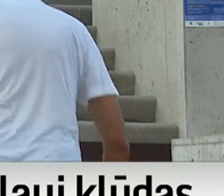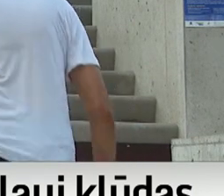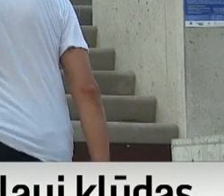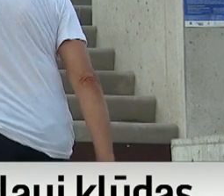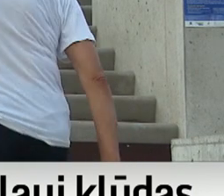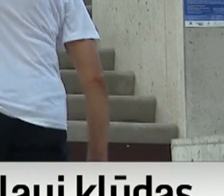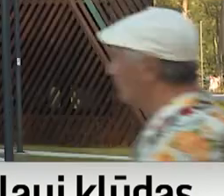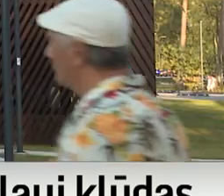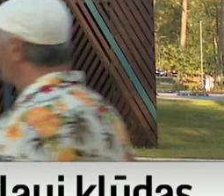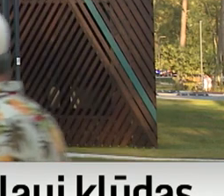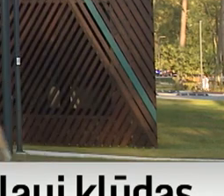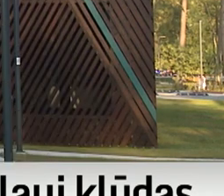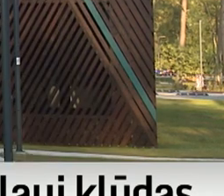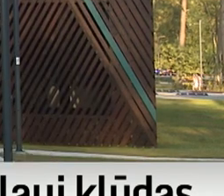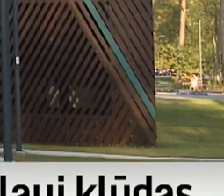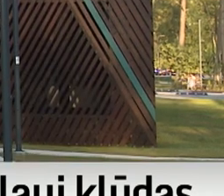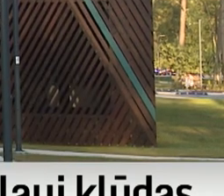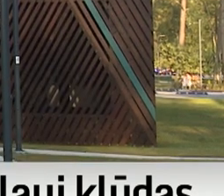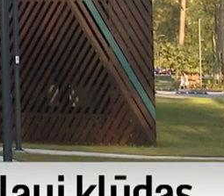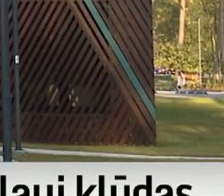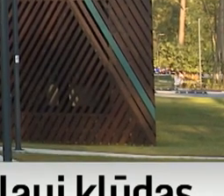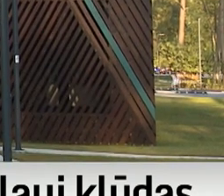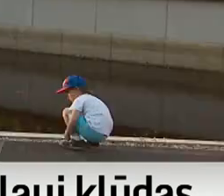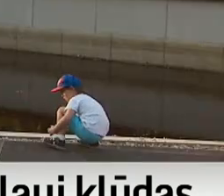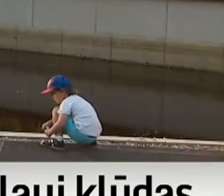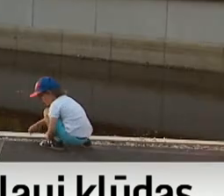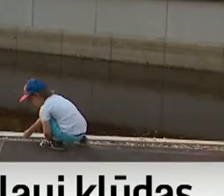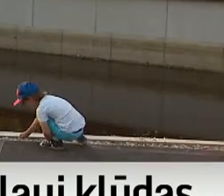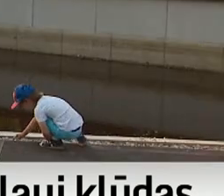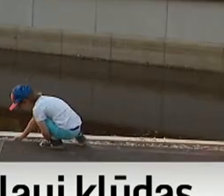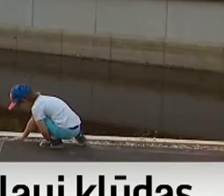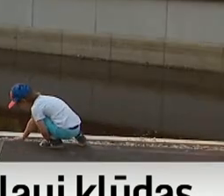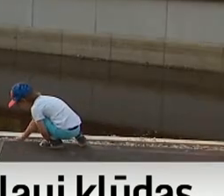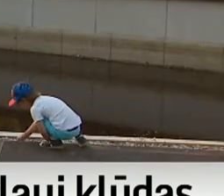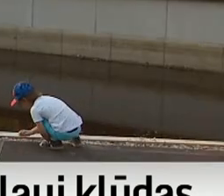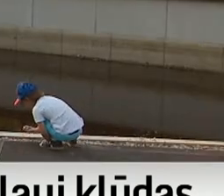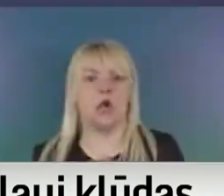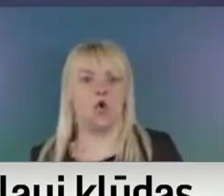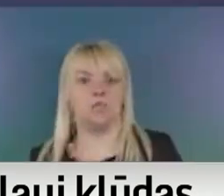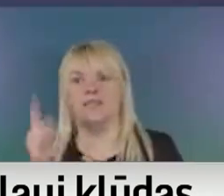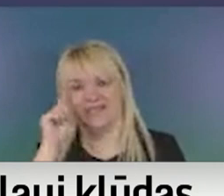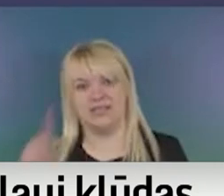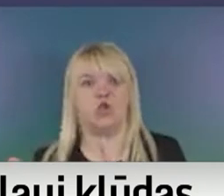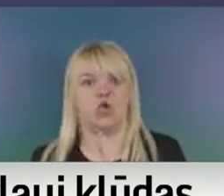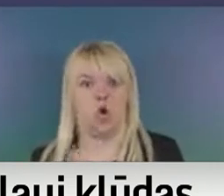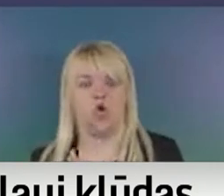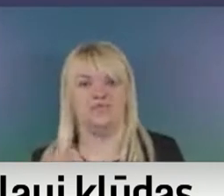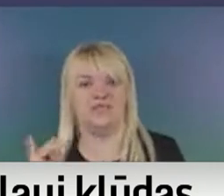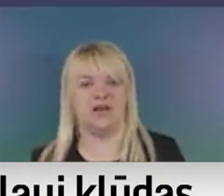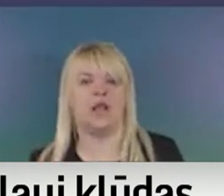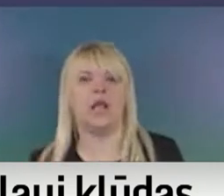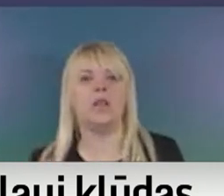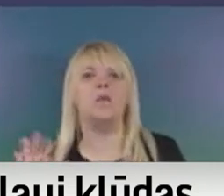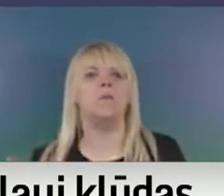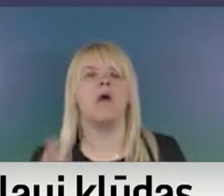ja nav patiesas vēlmes noskaidrot iedzīvotāju vajadzības. Tā secinājušas nevaldības organizācijas. Providus vadošā